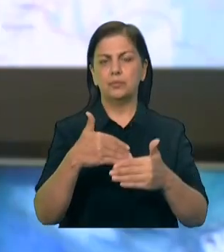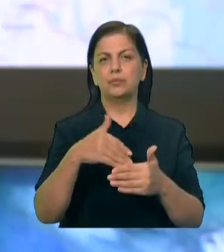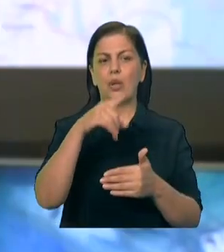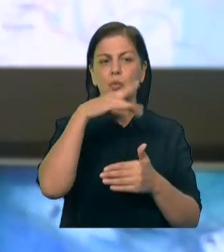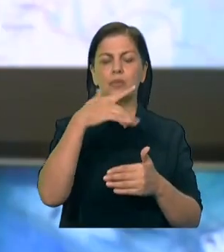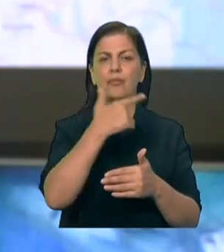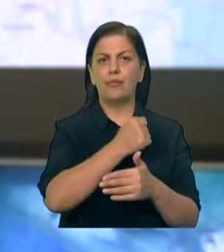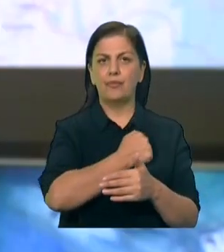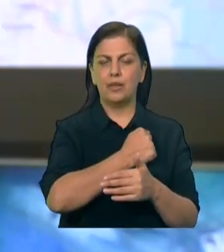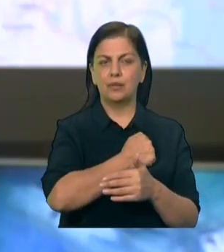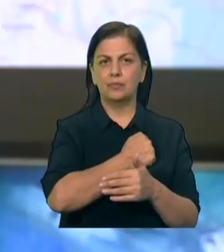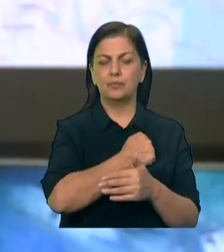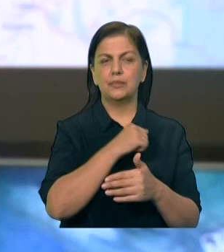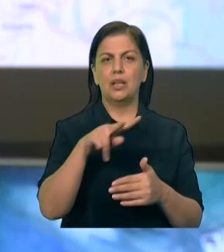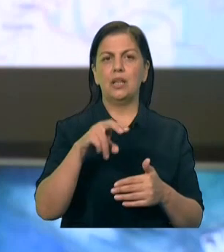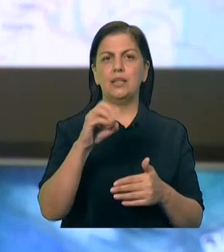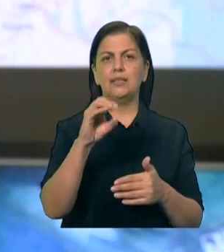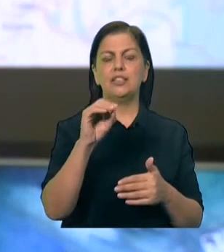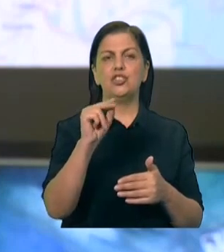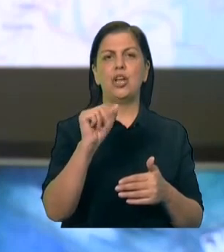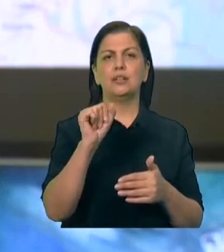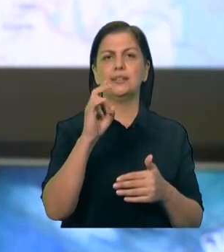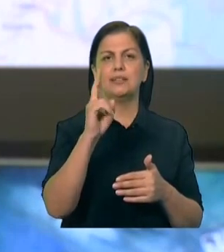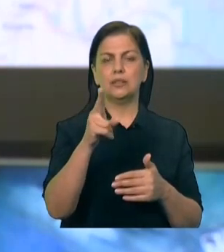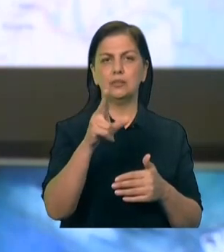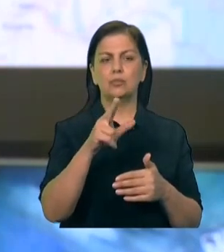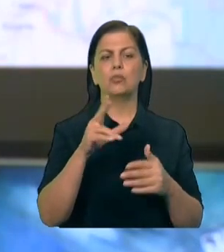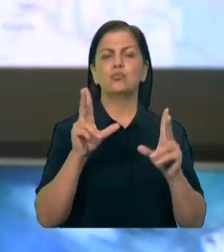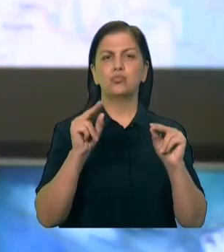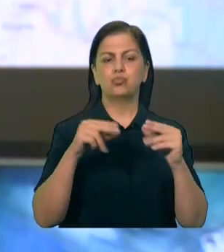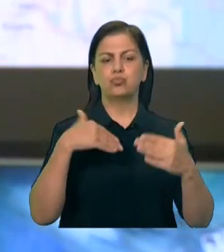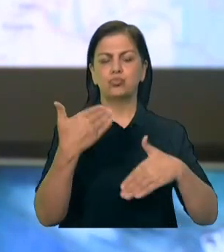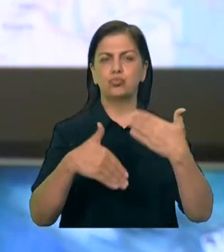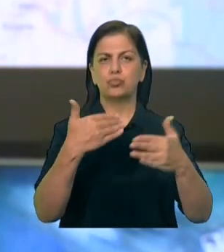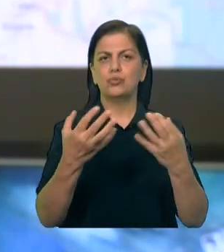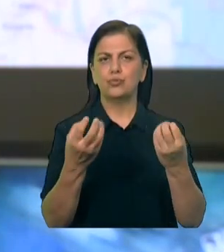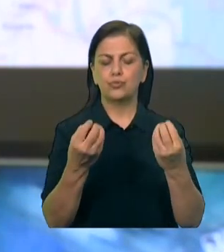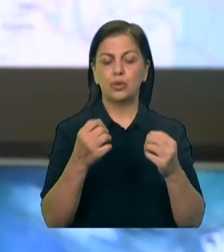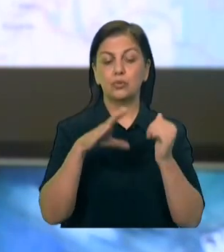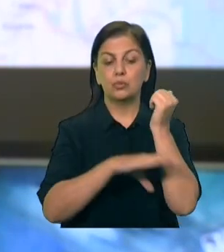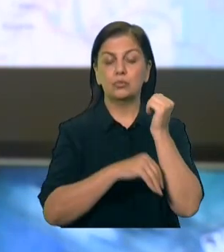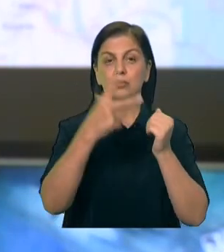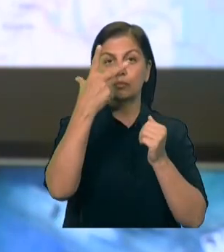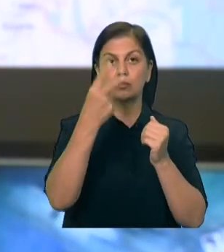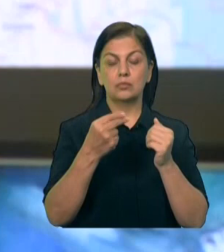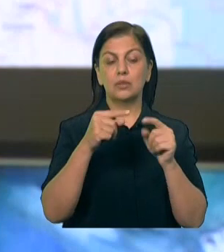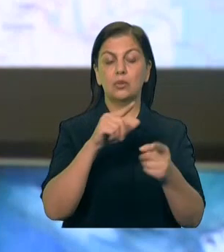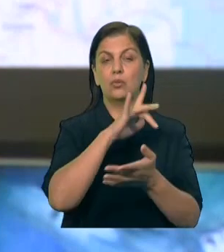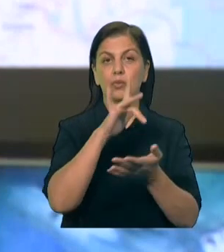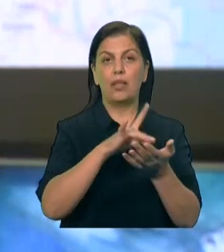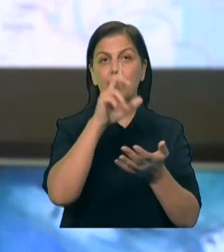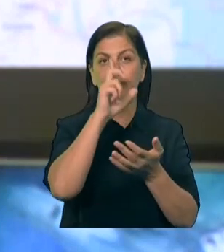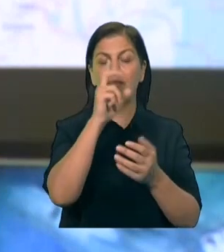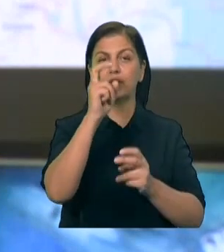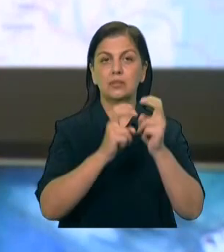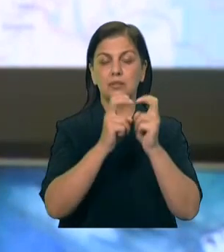Rusiya silahlı qüvvələri Lisiçansk bölgəsində uğurlu hücumlarını davam etdirir. Son 3 gün ərzində Lisiçansk neft emalı